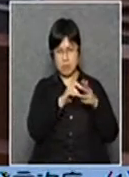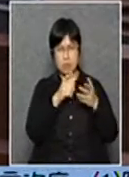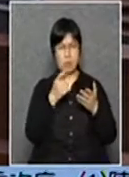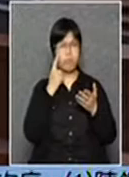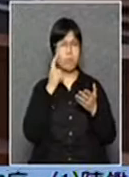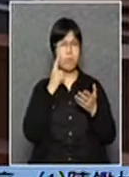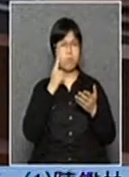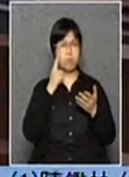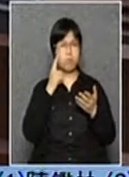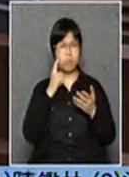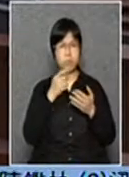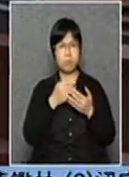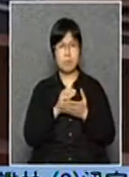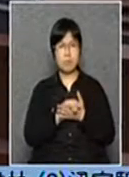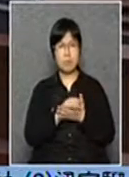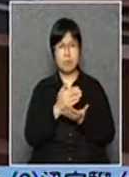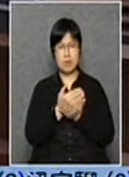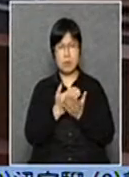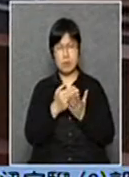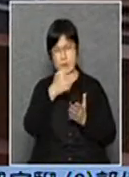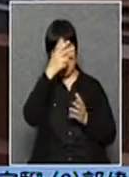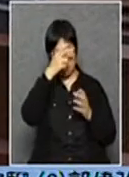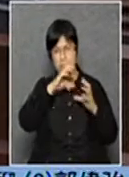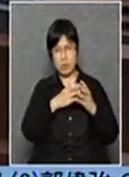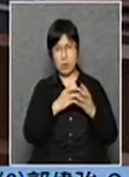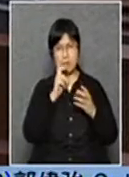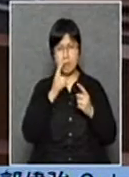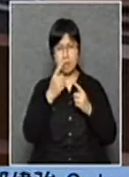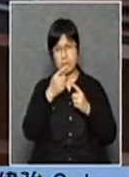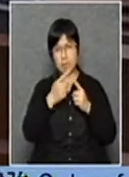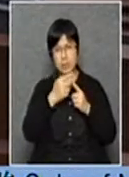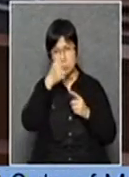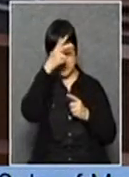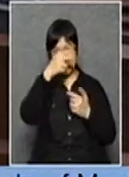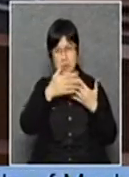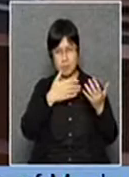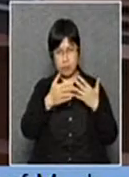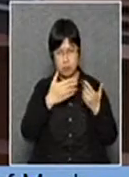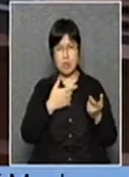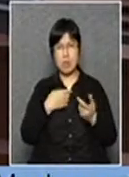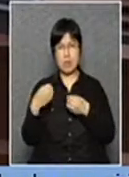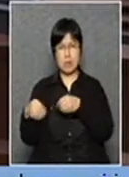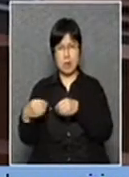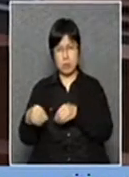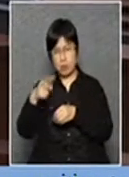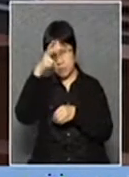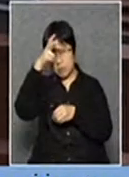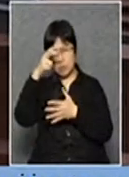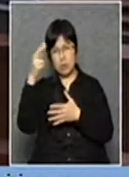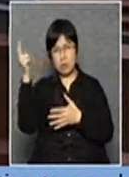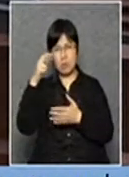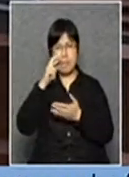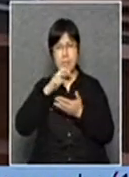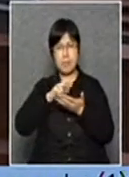用一啲我哋嘅唔同嘅局啊，包括我哋嘅民政局啊，或者我哋嘅教育局咧，用個常務秘書